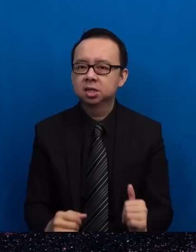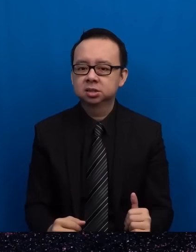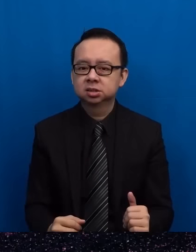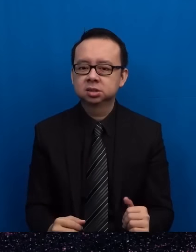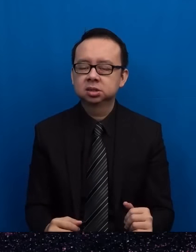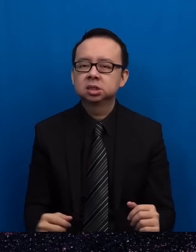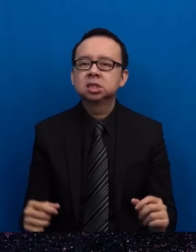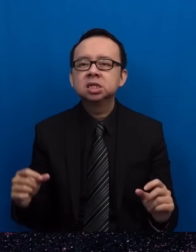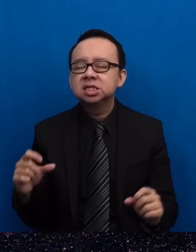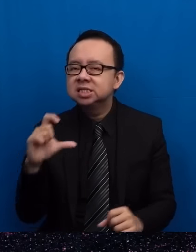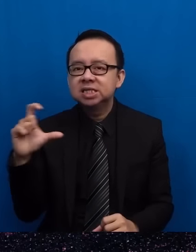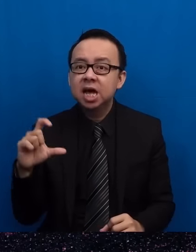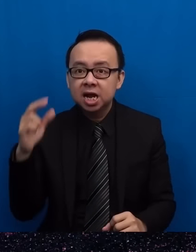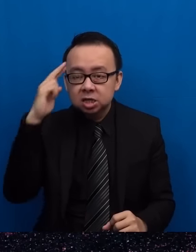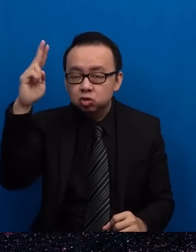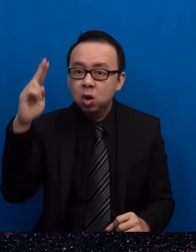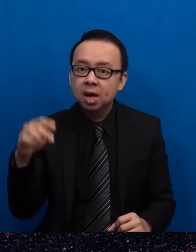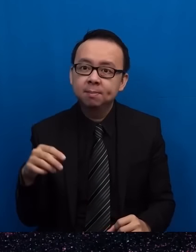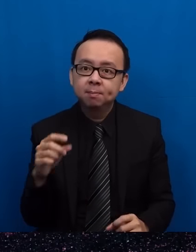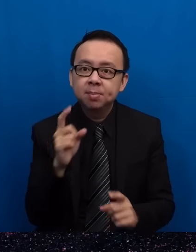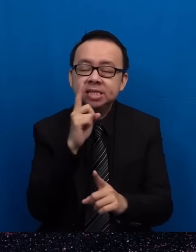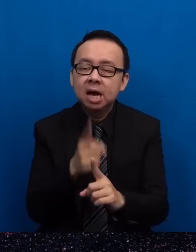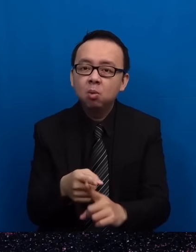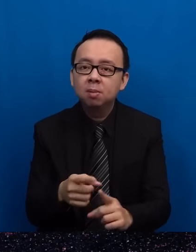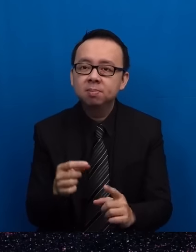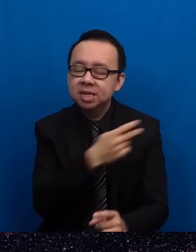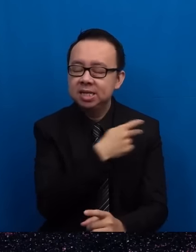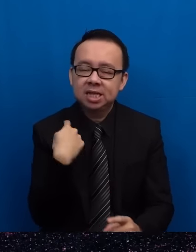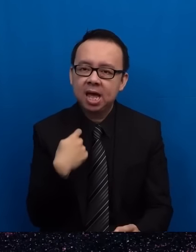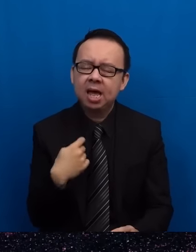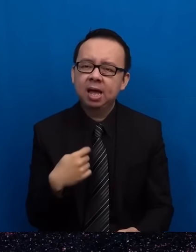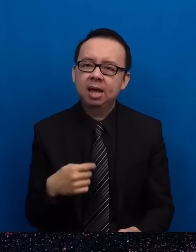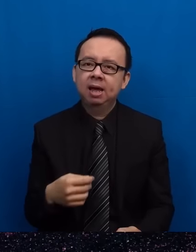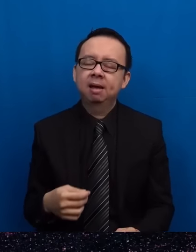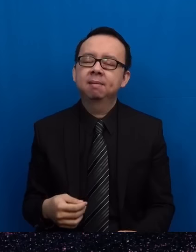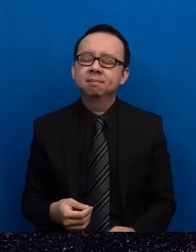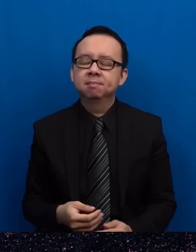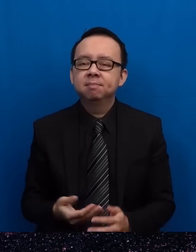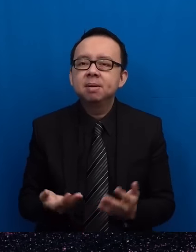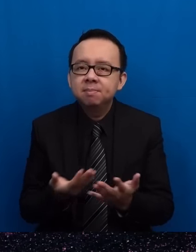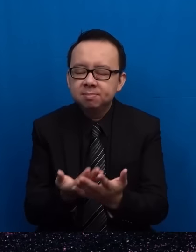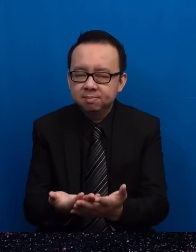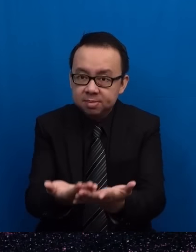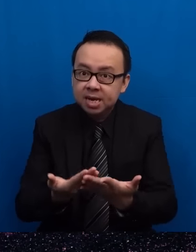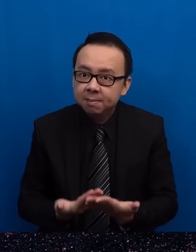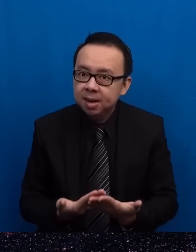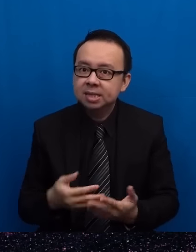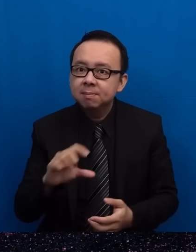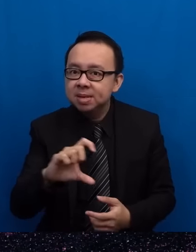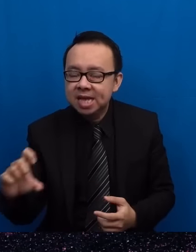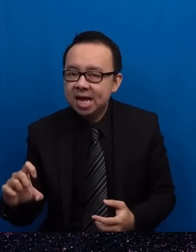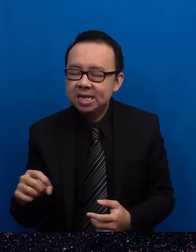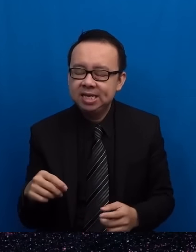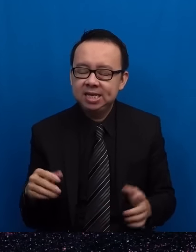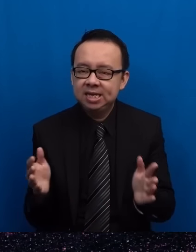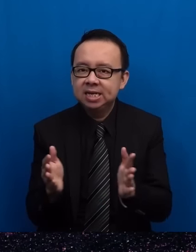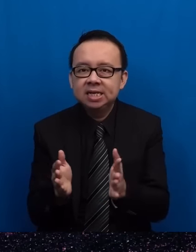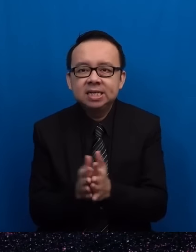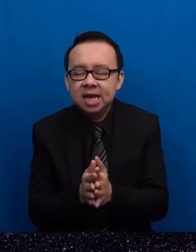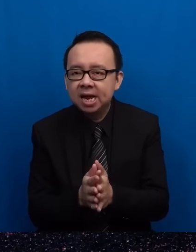by receiving, by finding, and by discovering a door open to